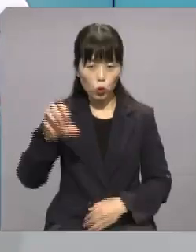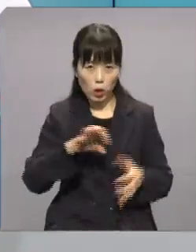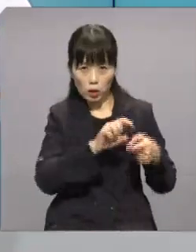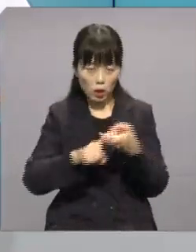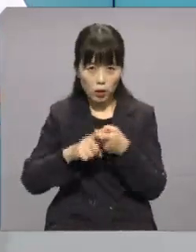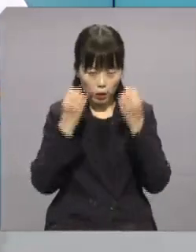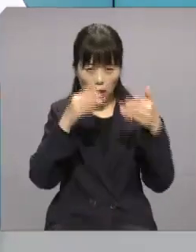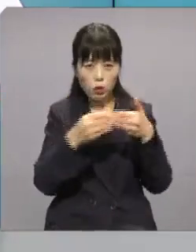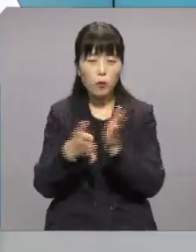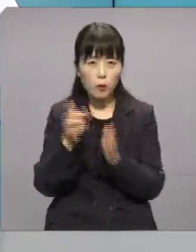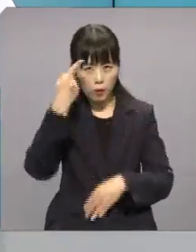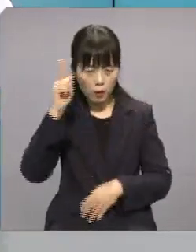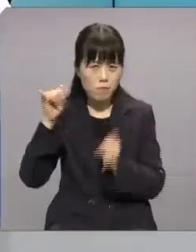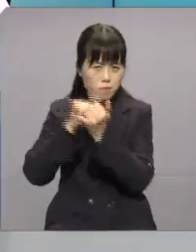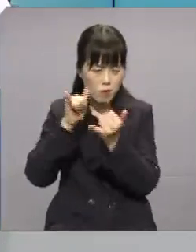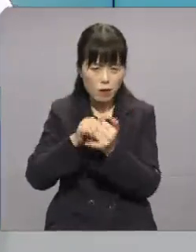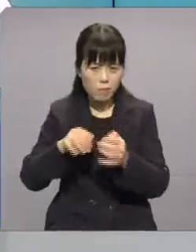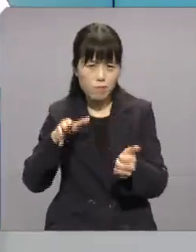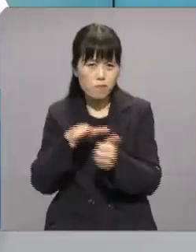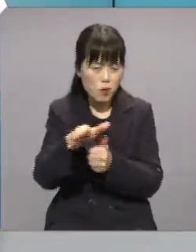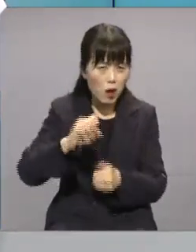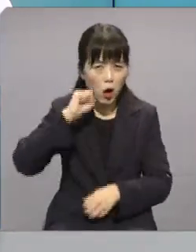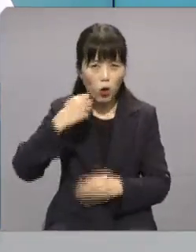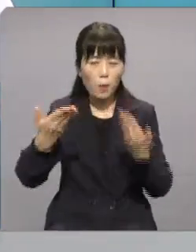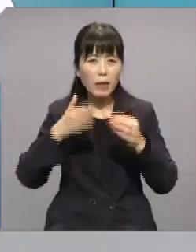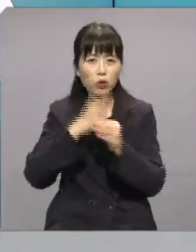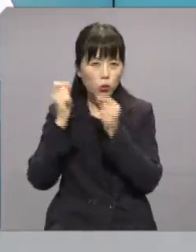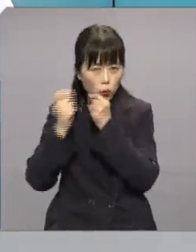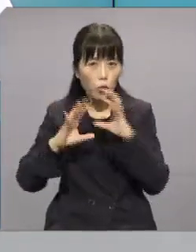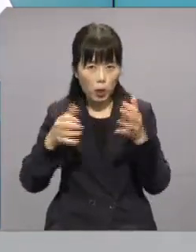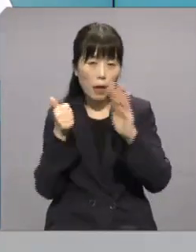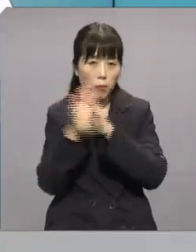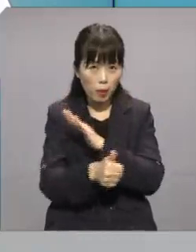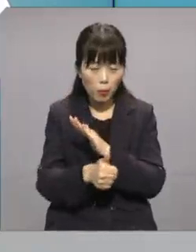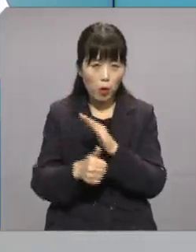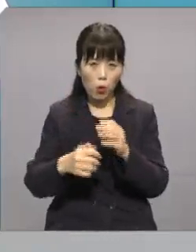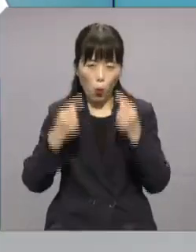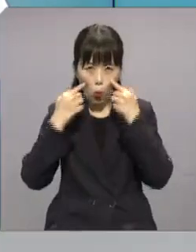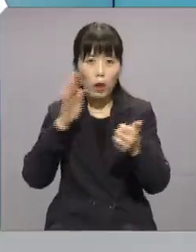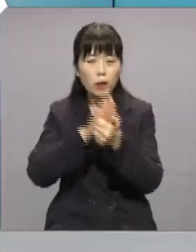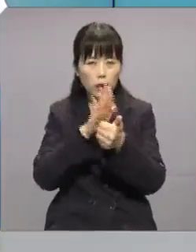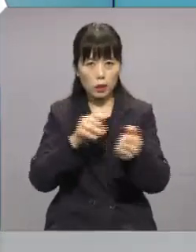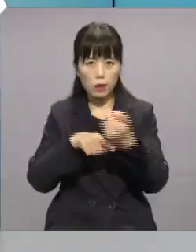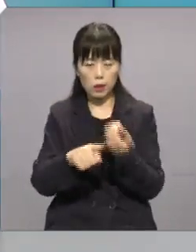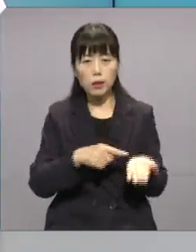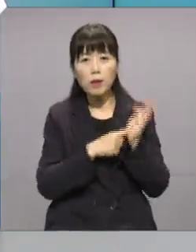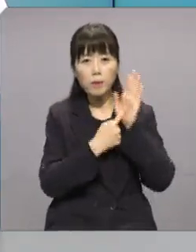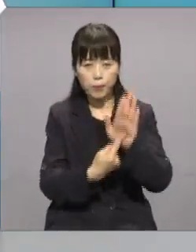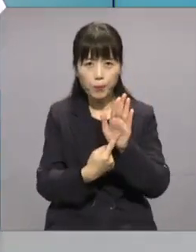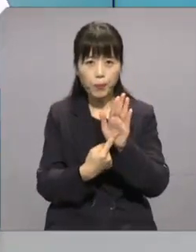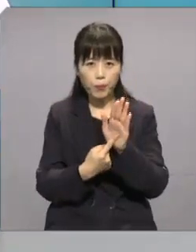유럽연합 새 지도부가 러시아군의 공습과 진격에 수세에 몰리고 있는 우크라이나를 전격 방문해 확고한 지지 의사를